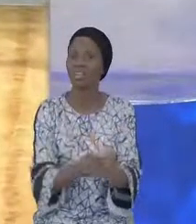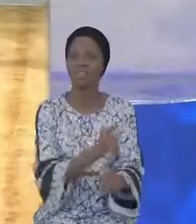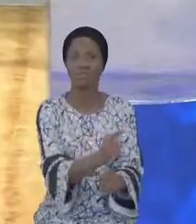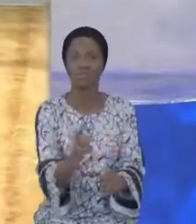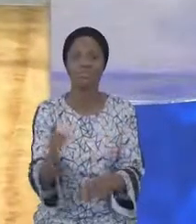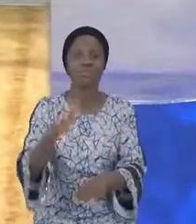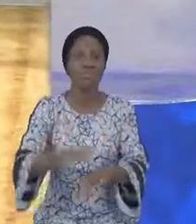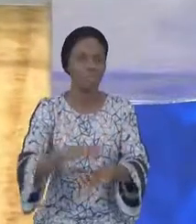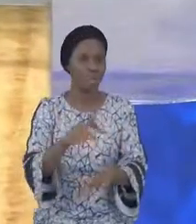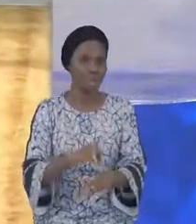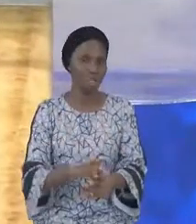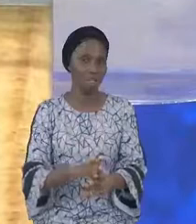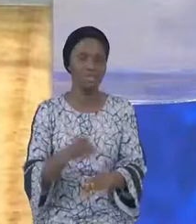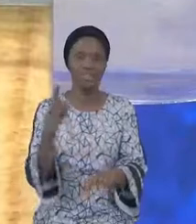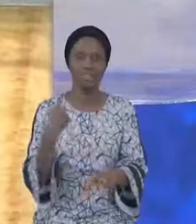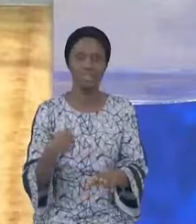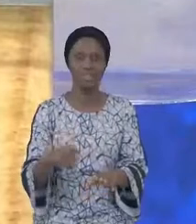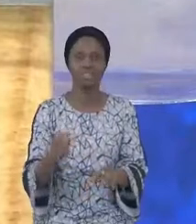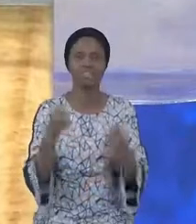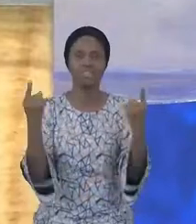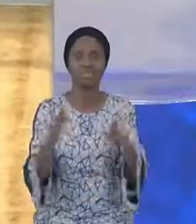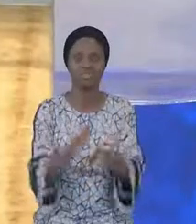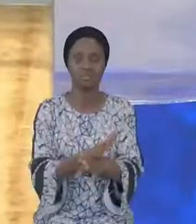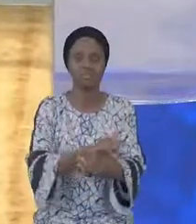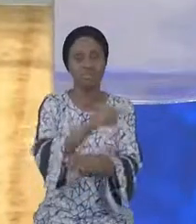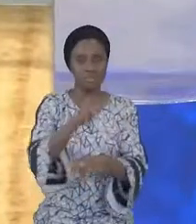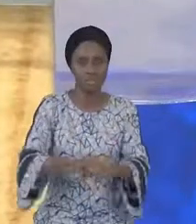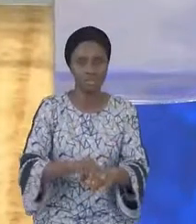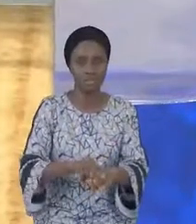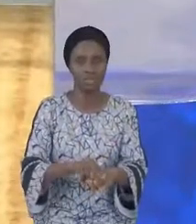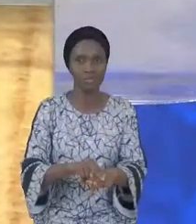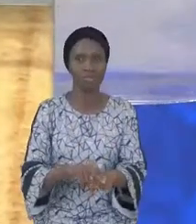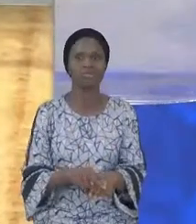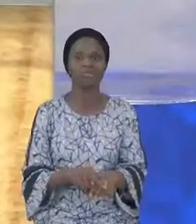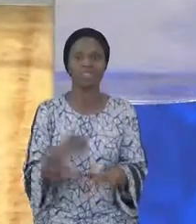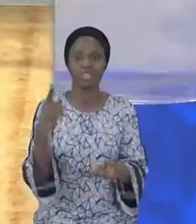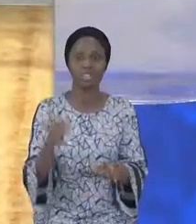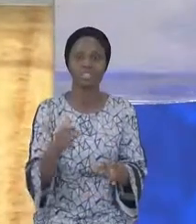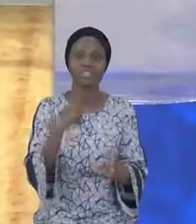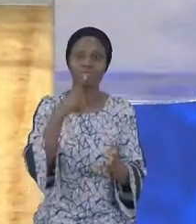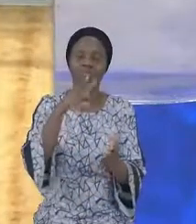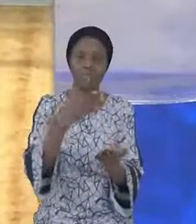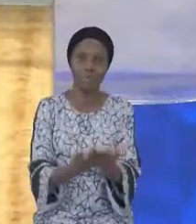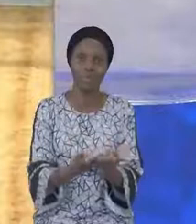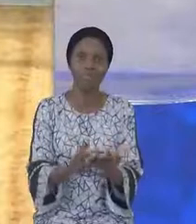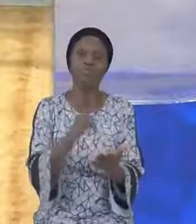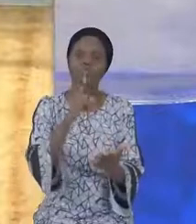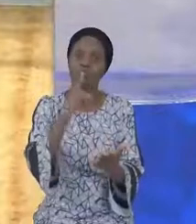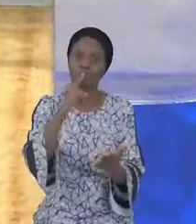à chacun sur la terre. La nature dépravée, l'évidence de la